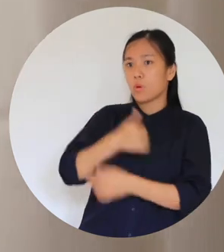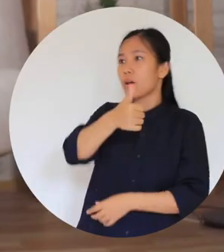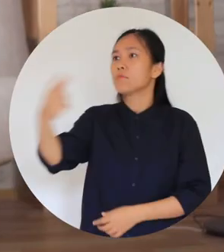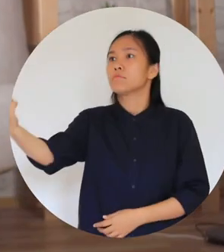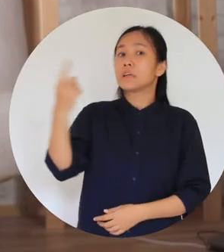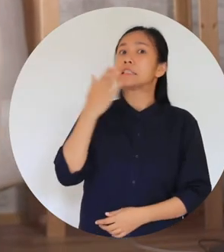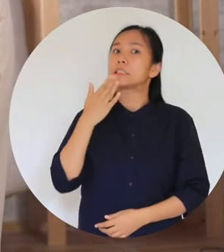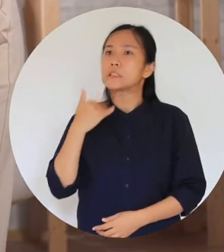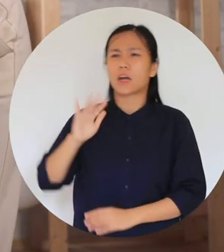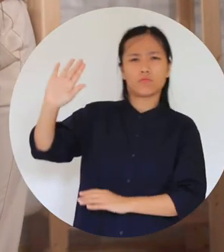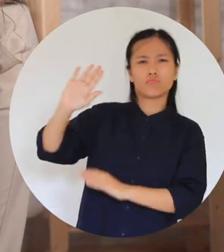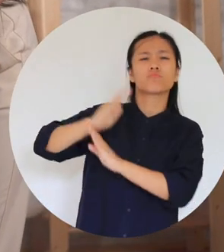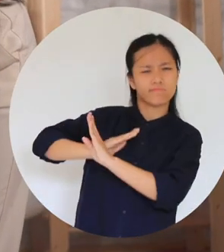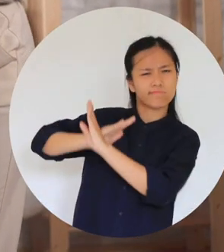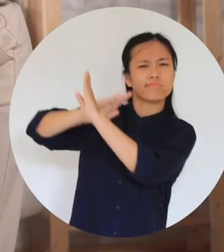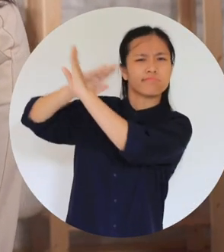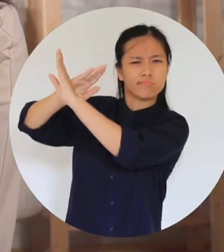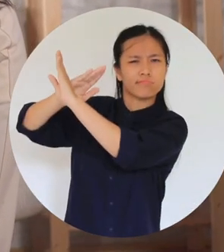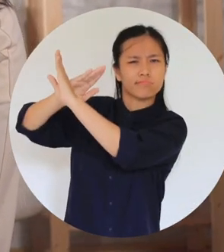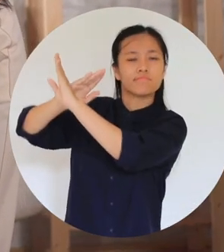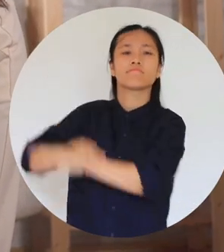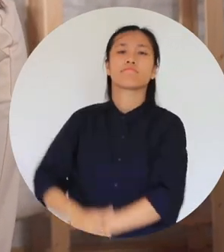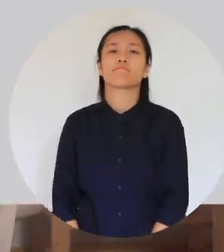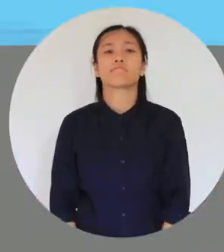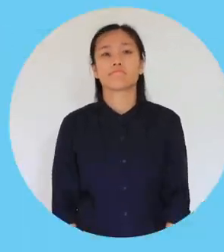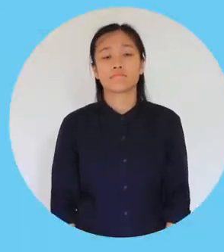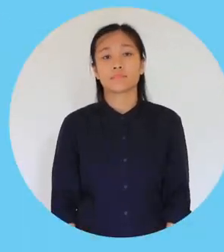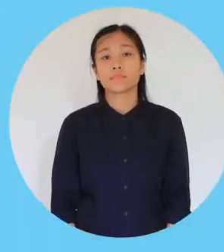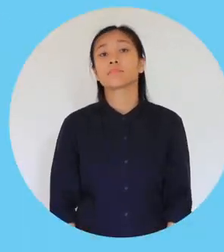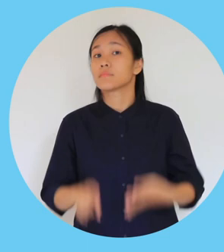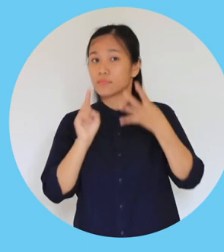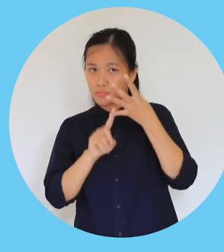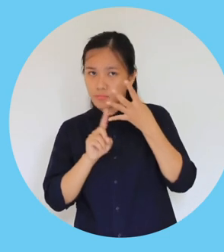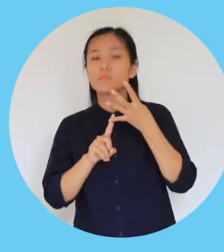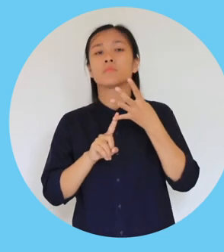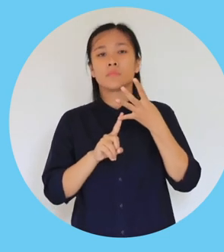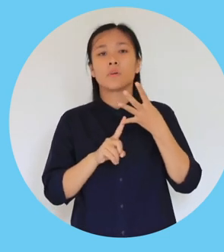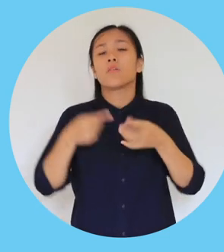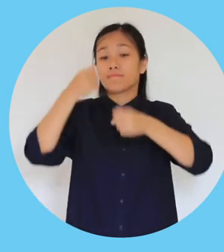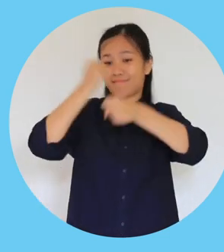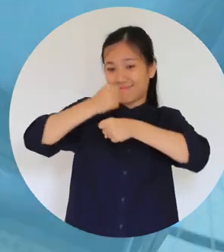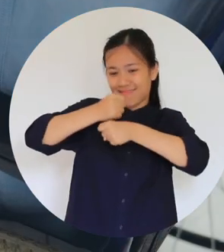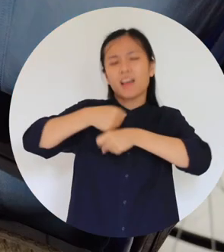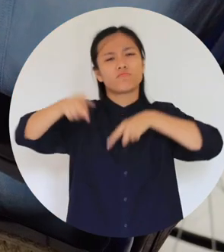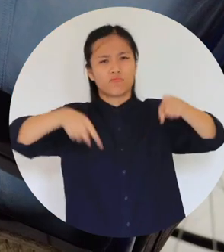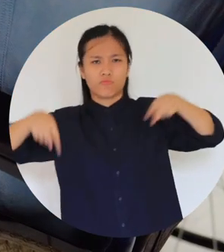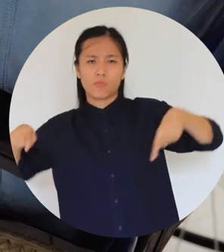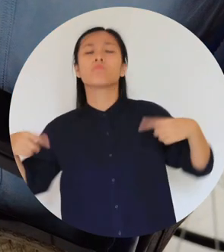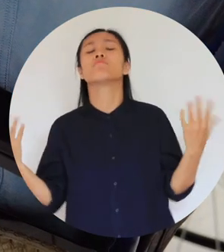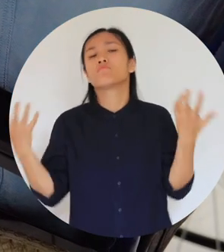nhân, hạn chế có sự xuất hiện của người khác giới lúc này. Thứ tư, cần chia sẻ công việc, phân công lao động phù